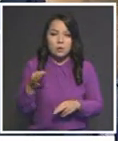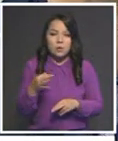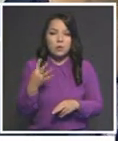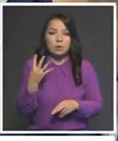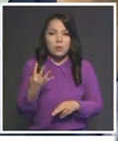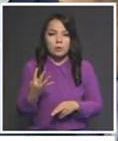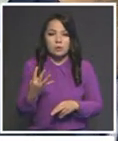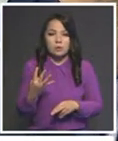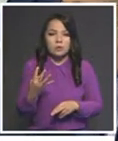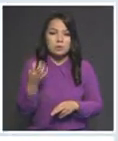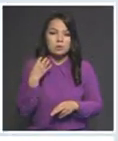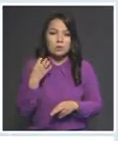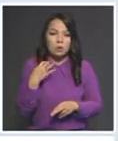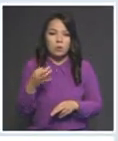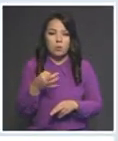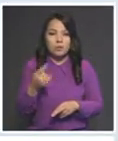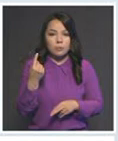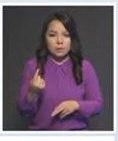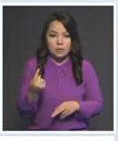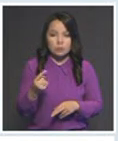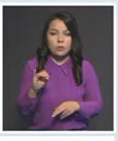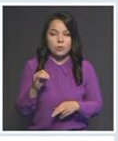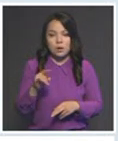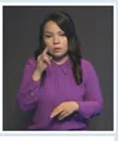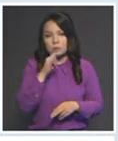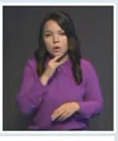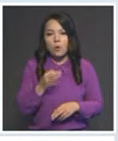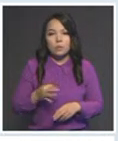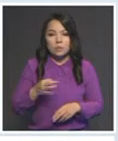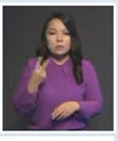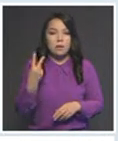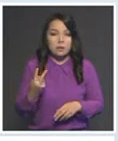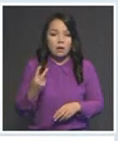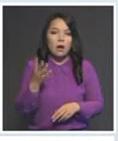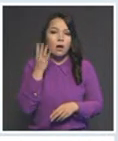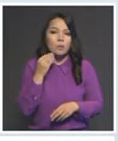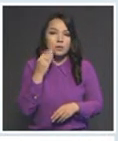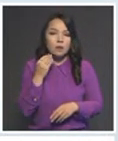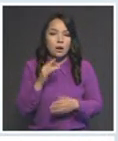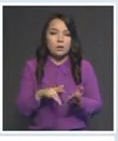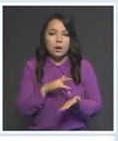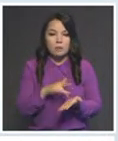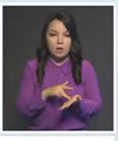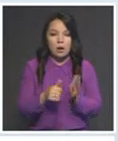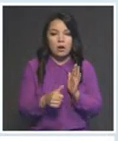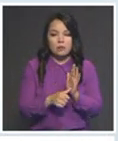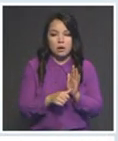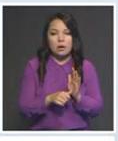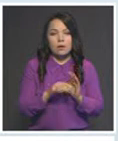4, Қызылорда облысында 1, оңтүстік Қазақстан облысында 2 және Алматы қаласында 6